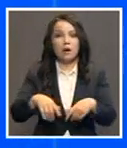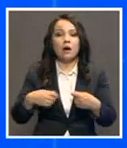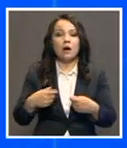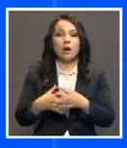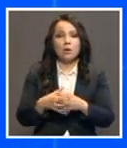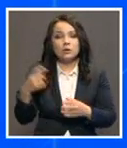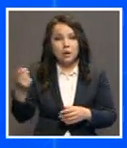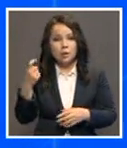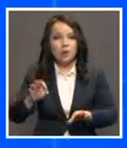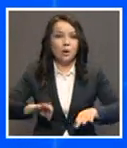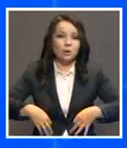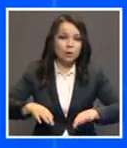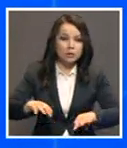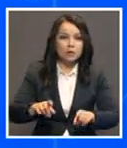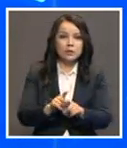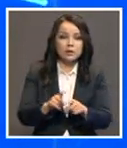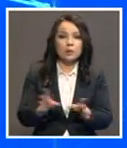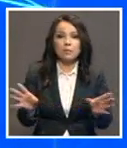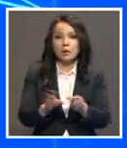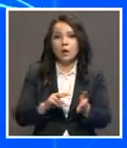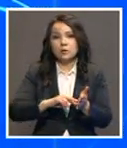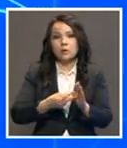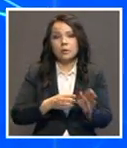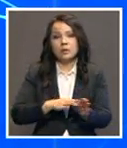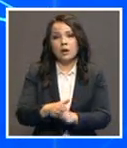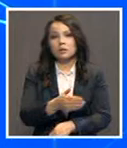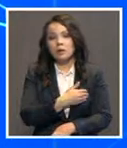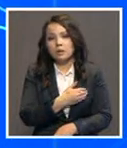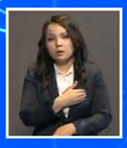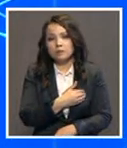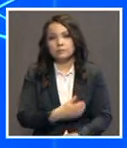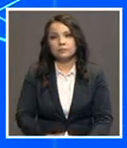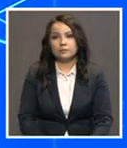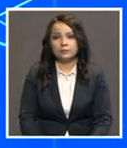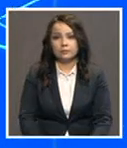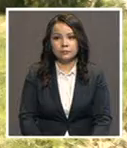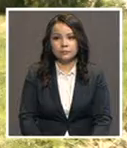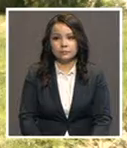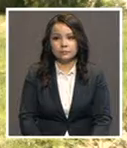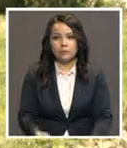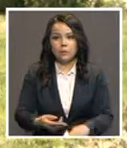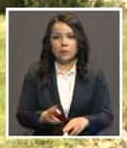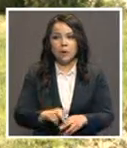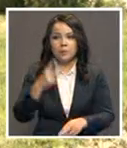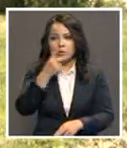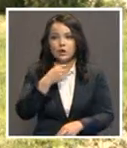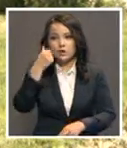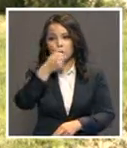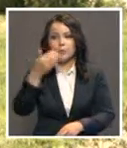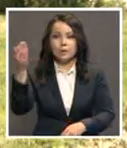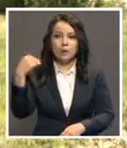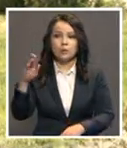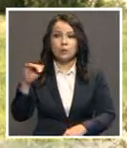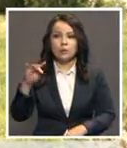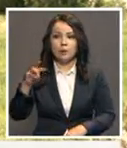өнеркәсіп, көлік-логистика саласында бірлескен жобаларды жүзеге асыру жоспарланған. Осыдан тура бір жыл бұрын Түркменстан